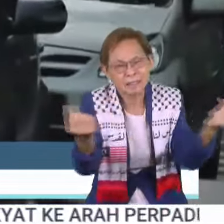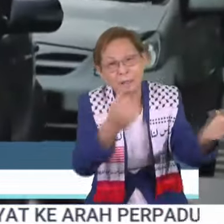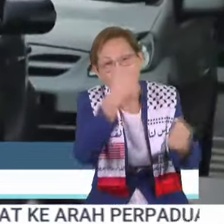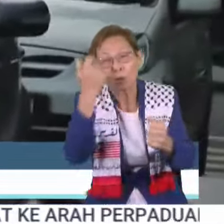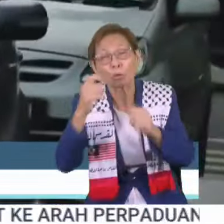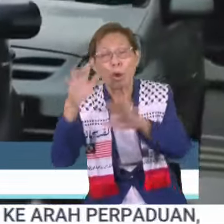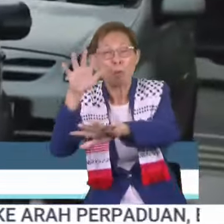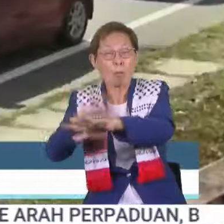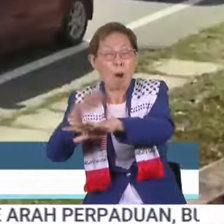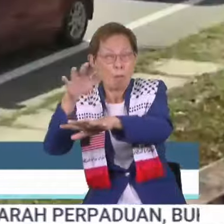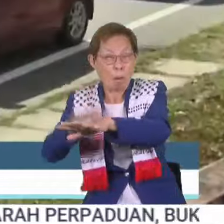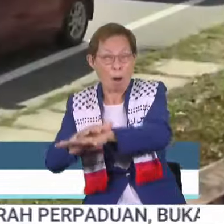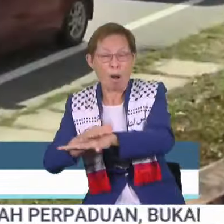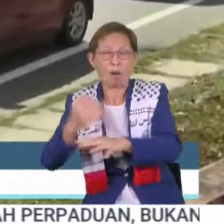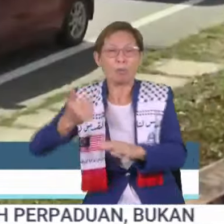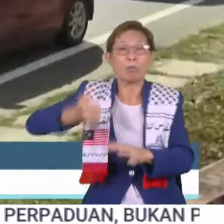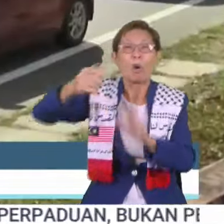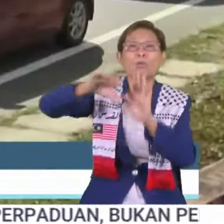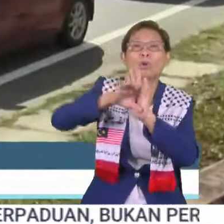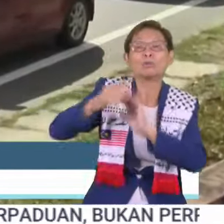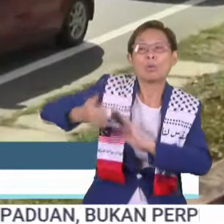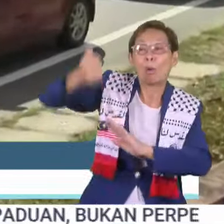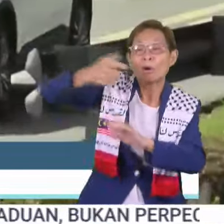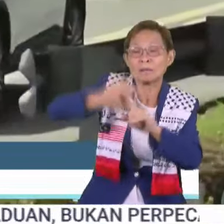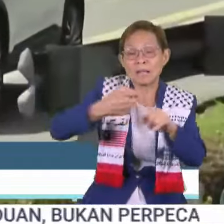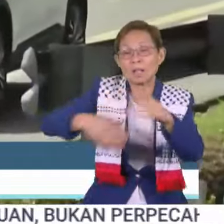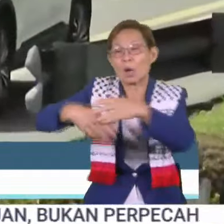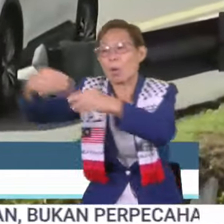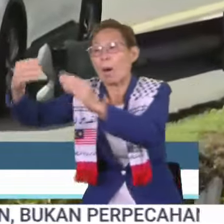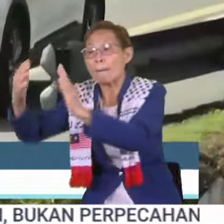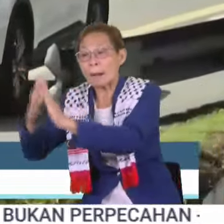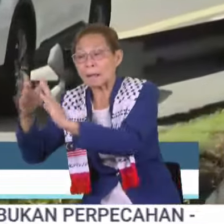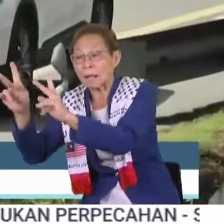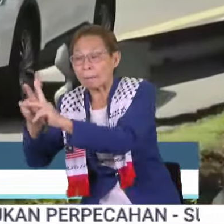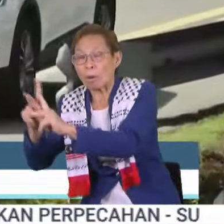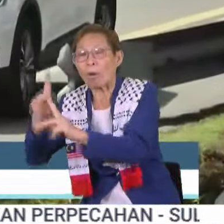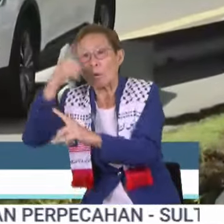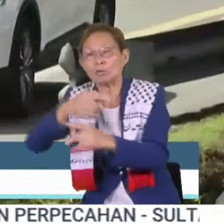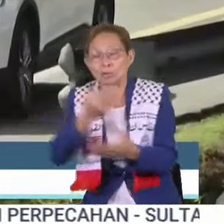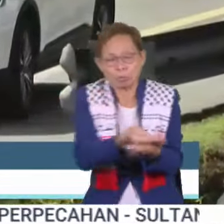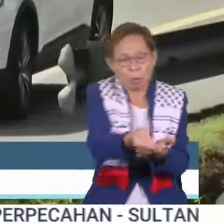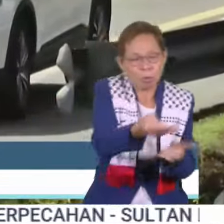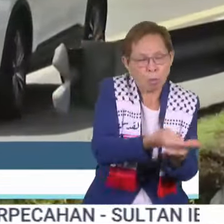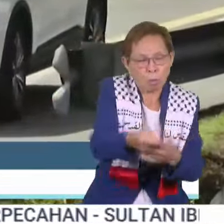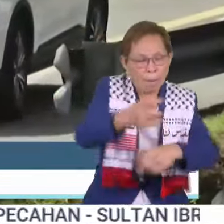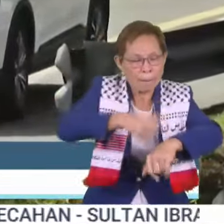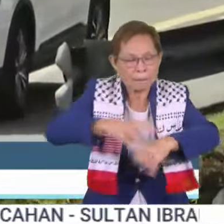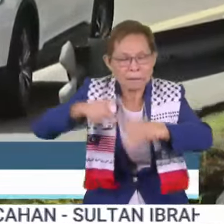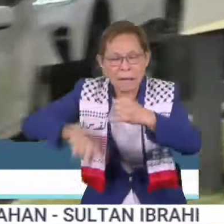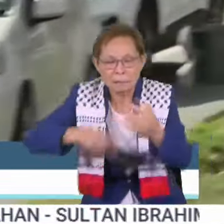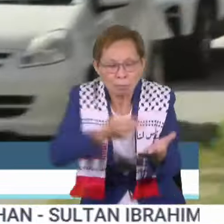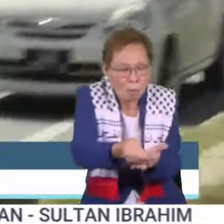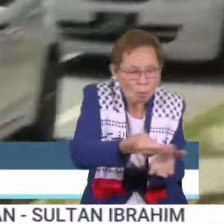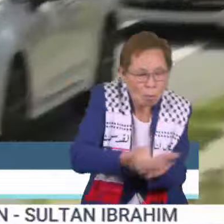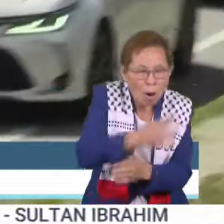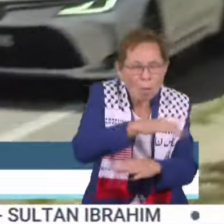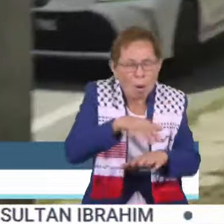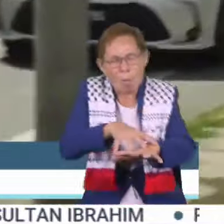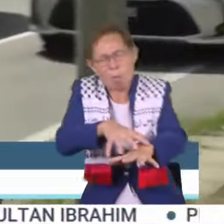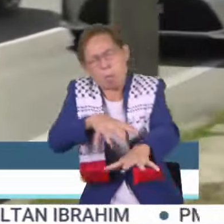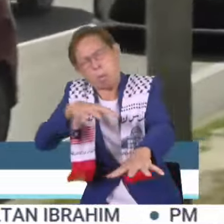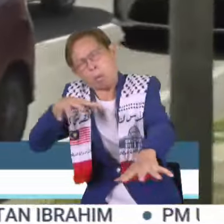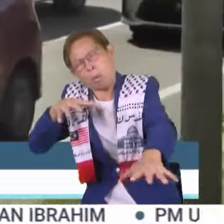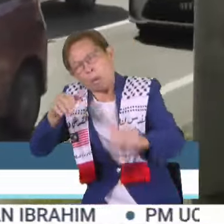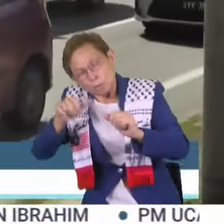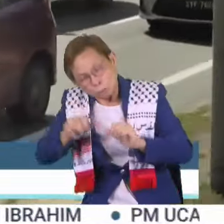tumpuan orang ramai terutama dari kawasan luar Bandar untuk membuat pembelian di saat akhir kesesakan laluan ini